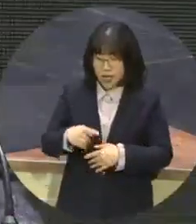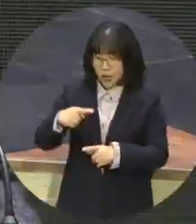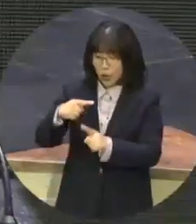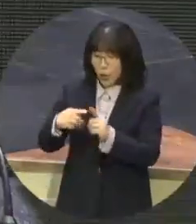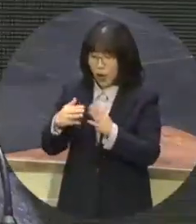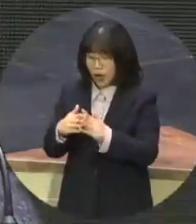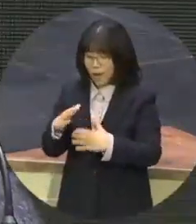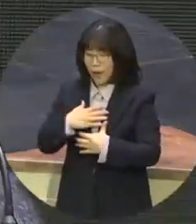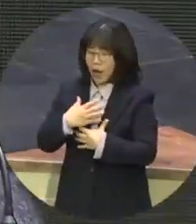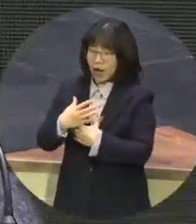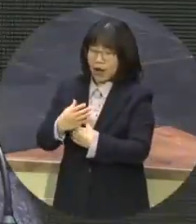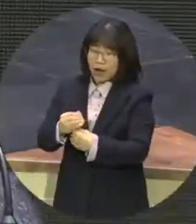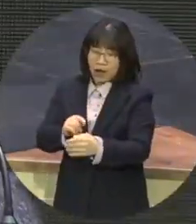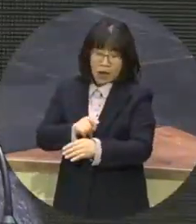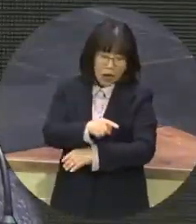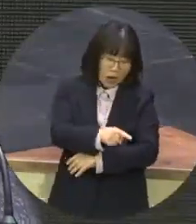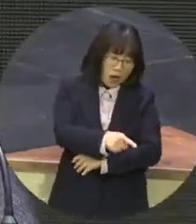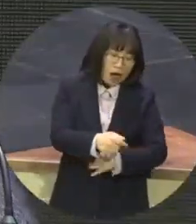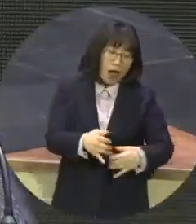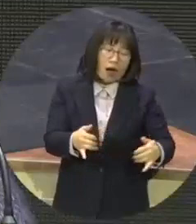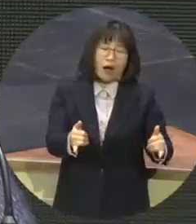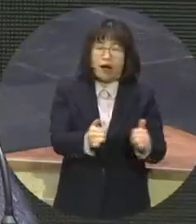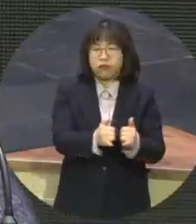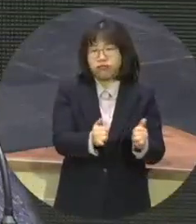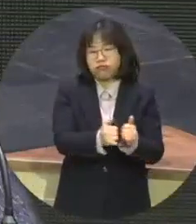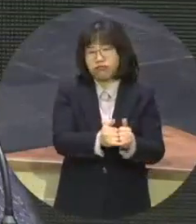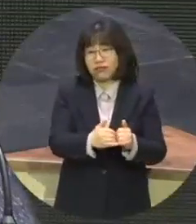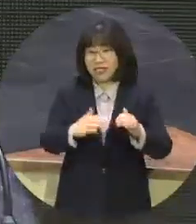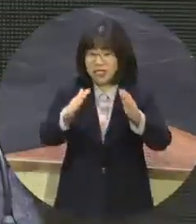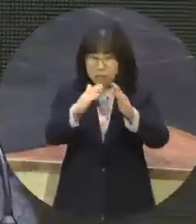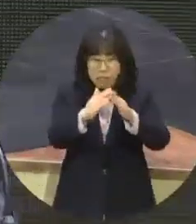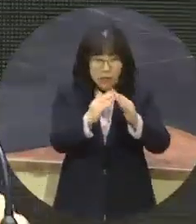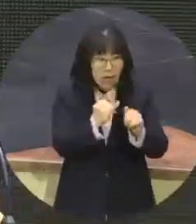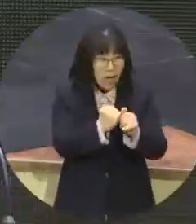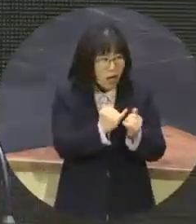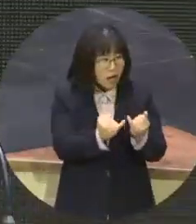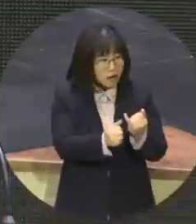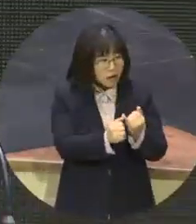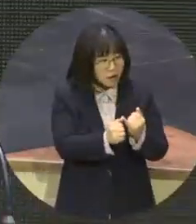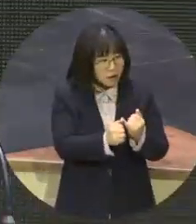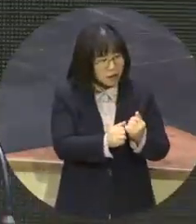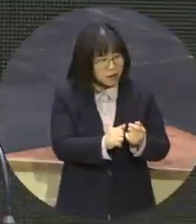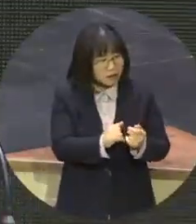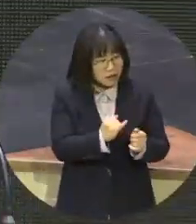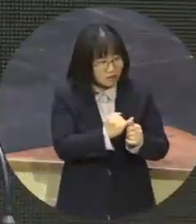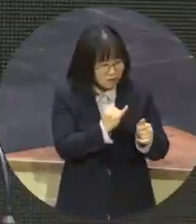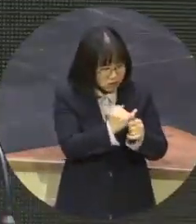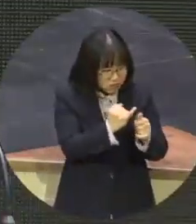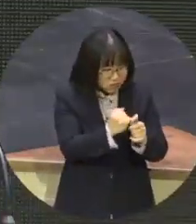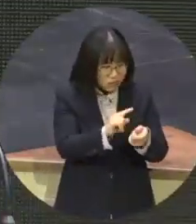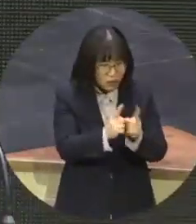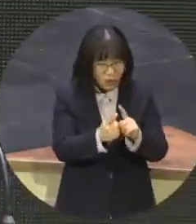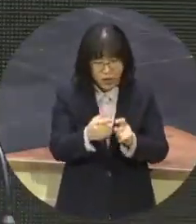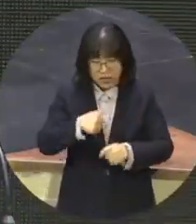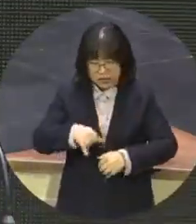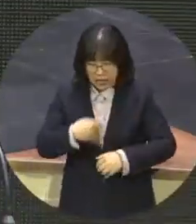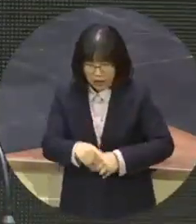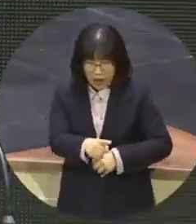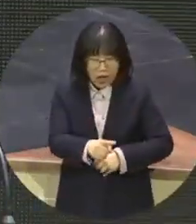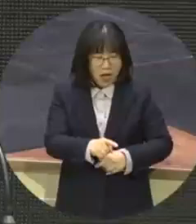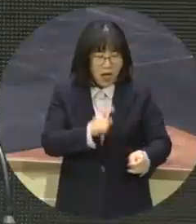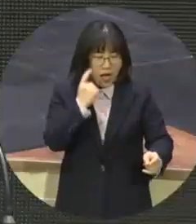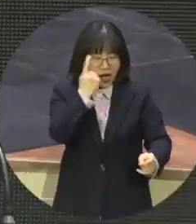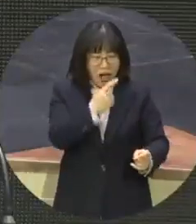이제부터 전투예요, 전투. 집에 가서 긴장하세요. 마누라, 남편, 자식, 전부 영적